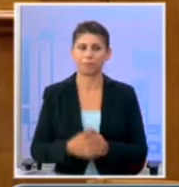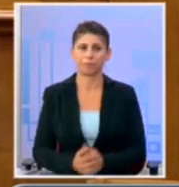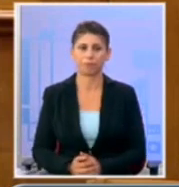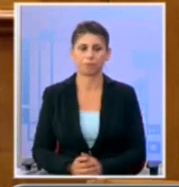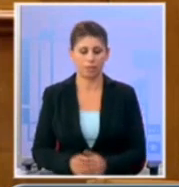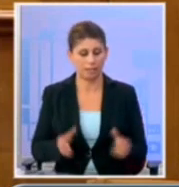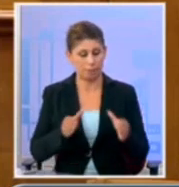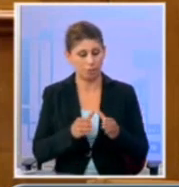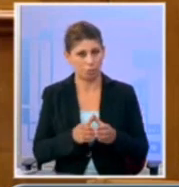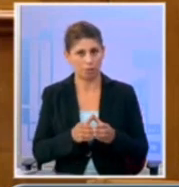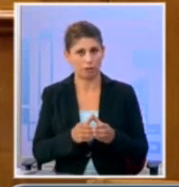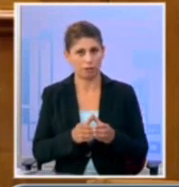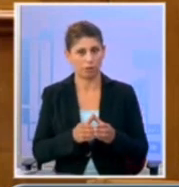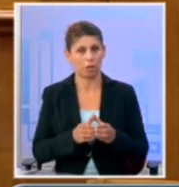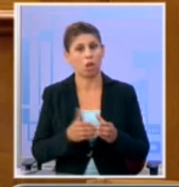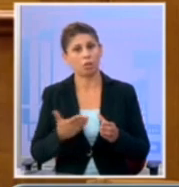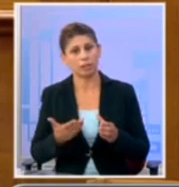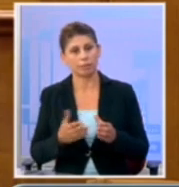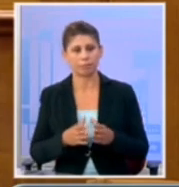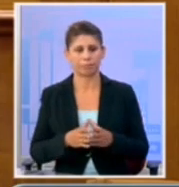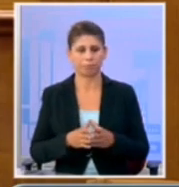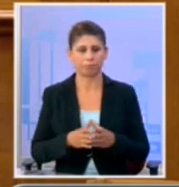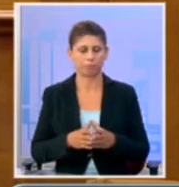στην Επιτροπή, ότι...